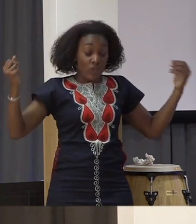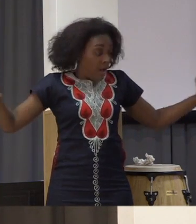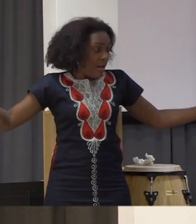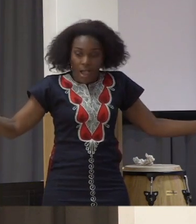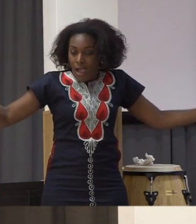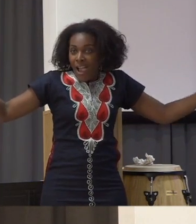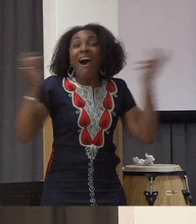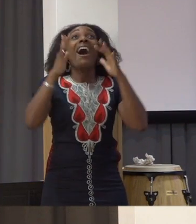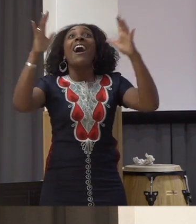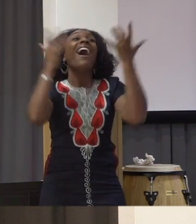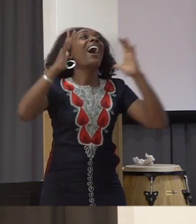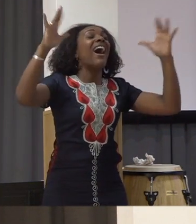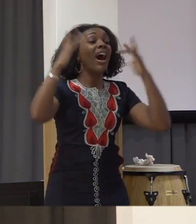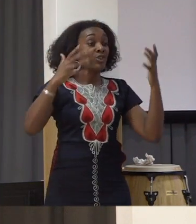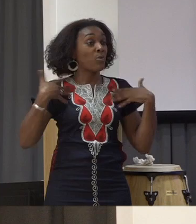d'allégresse.